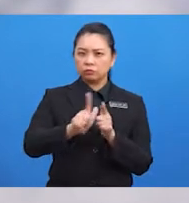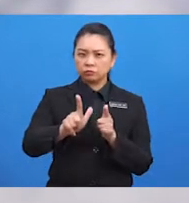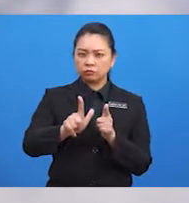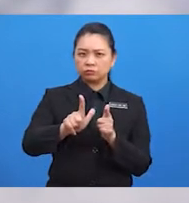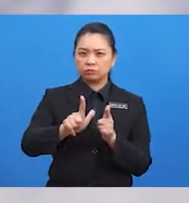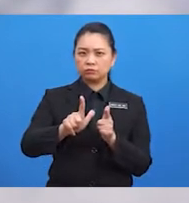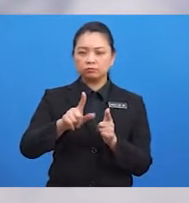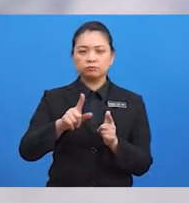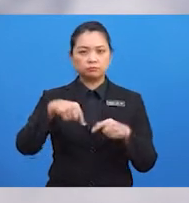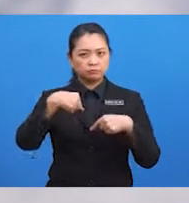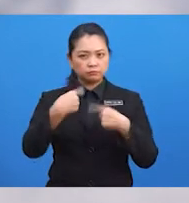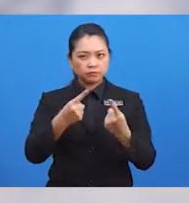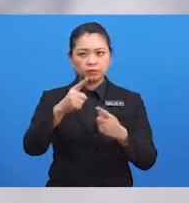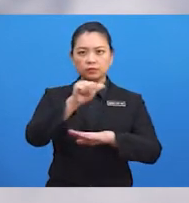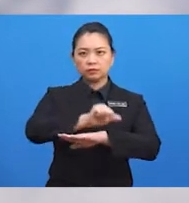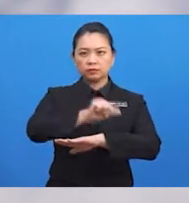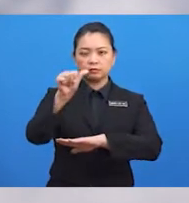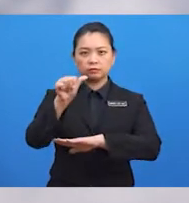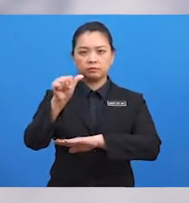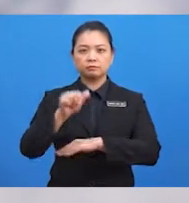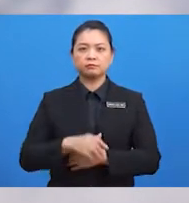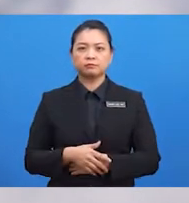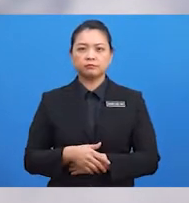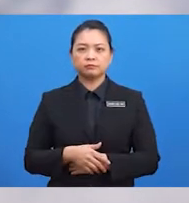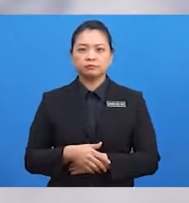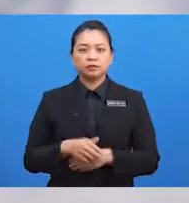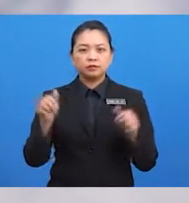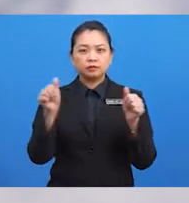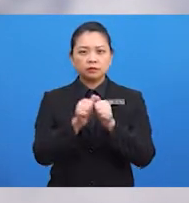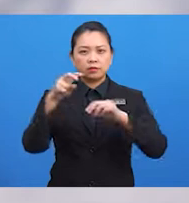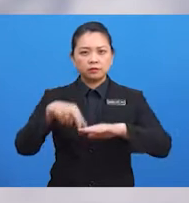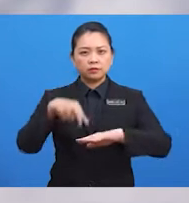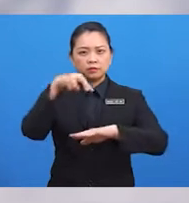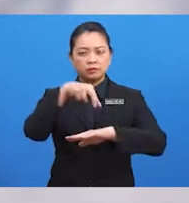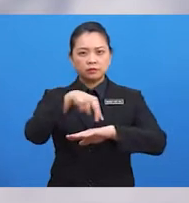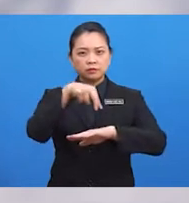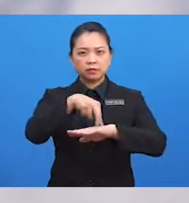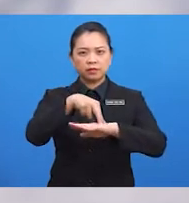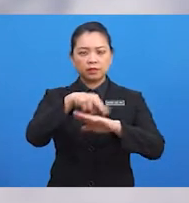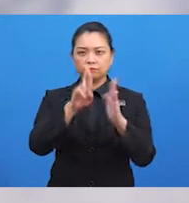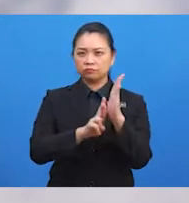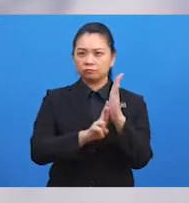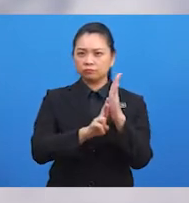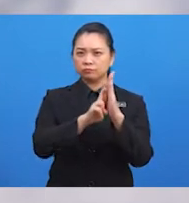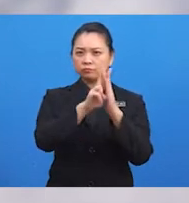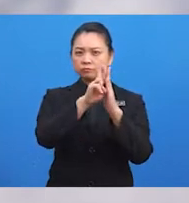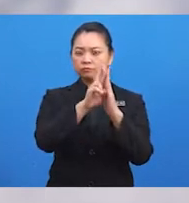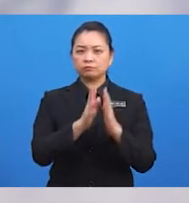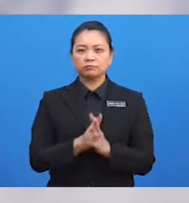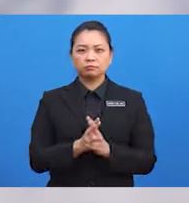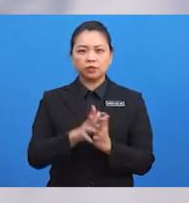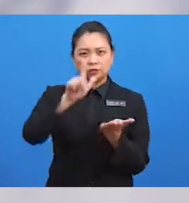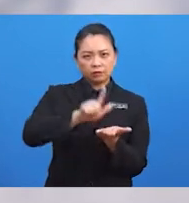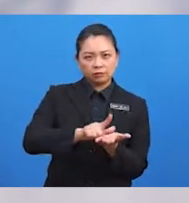lepas pada 10 Oktober 2007 dengan menaiki Soyuz TMA-11 yang dilancarkan